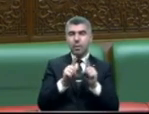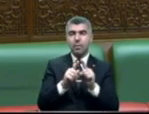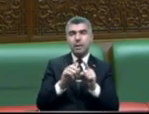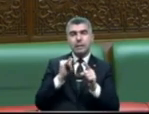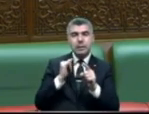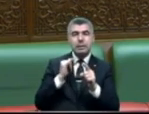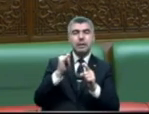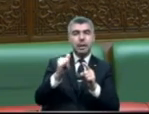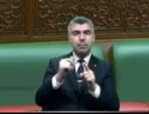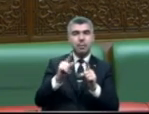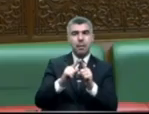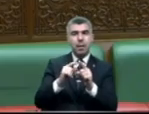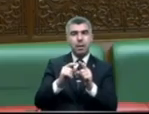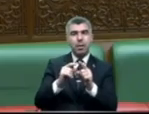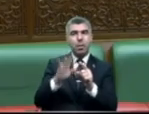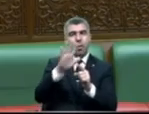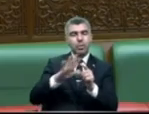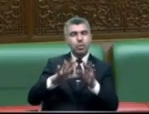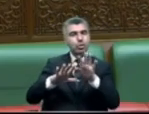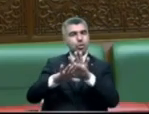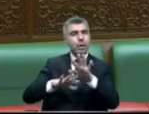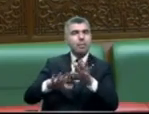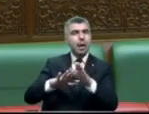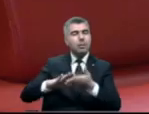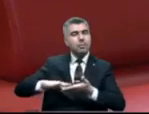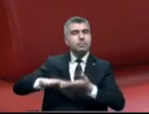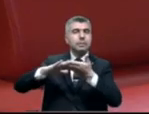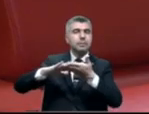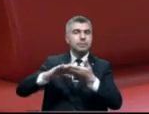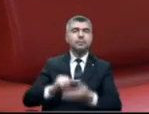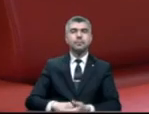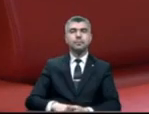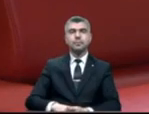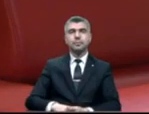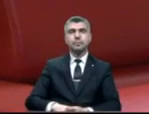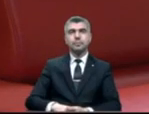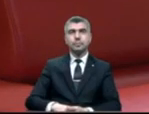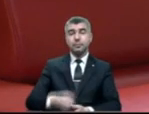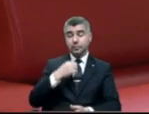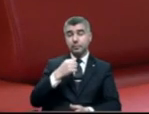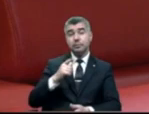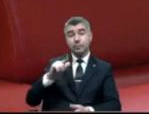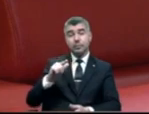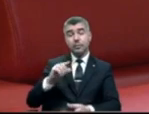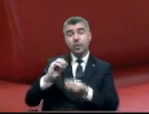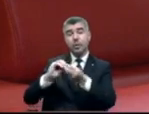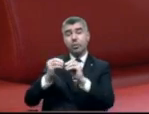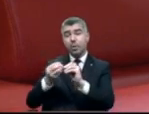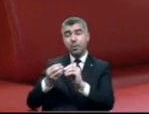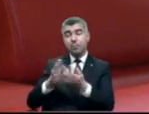تنادي وننادي معها بالعدالة الاجتماعية شيء معقول؟ هناك مشكل